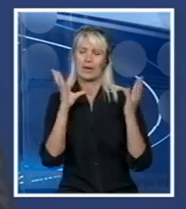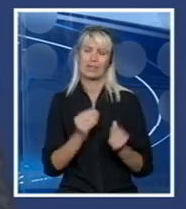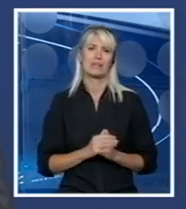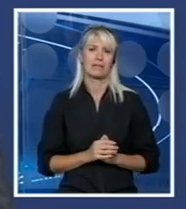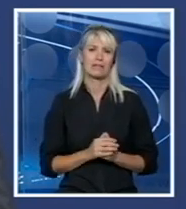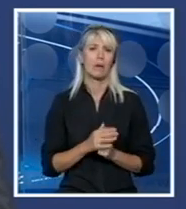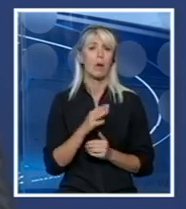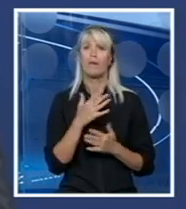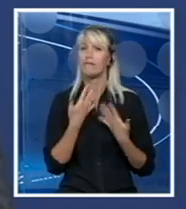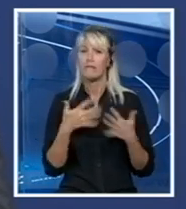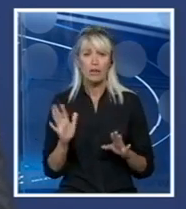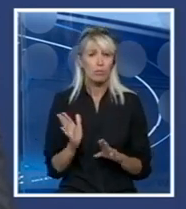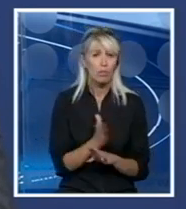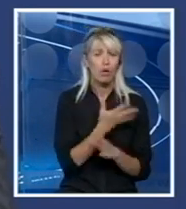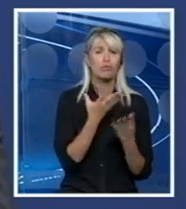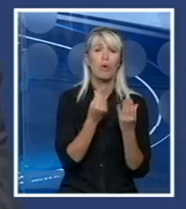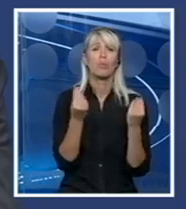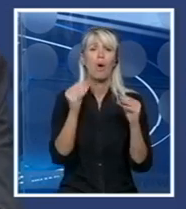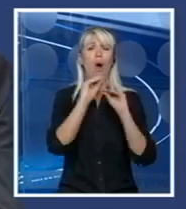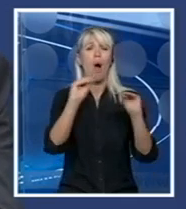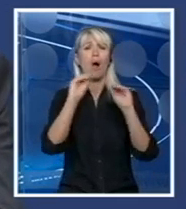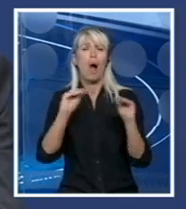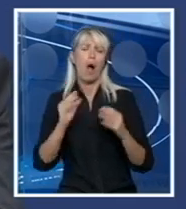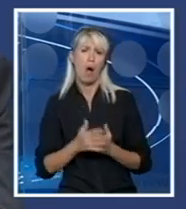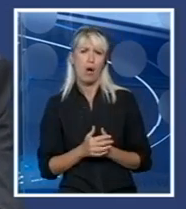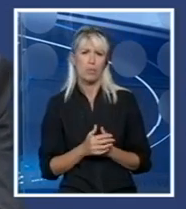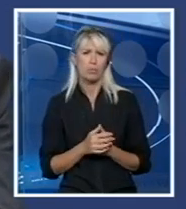Mnogo obuka prošlo. Sjetite se samo da smo radili nešto što je s aspekta